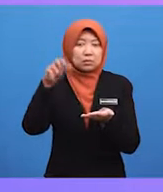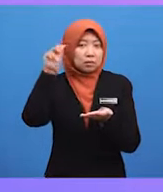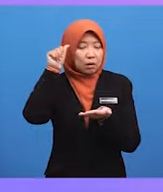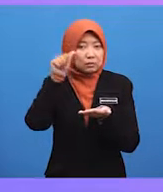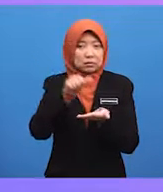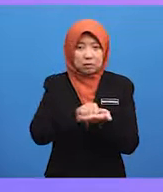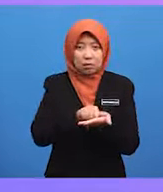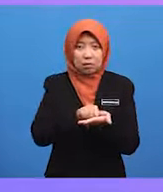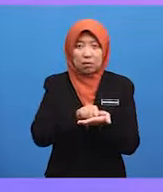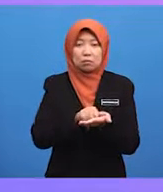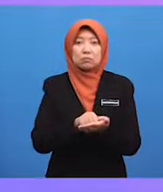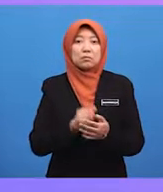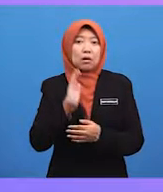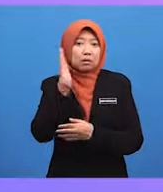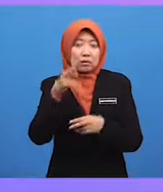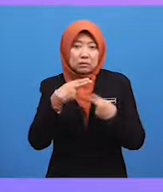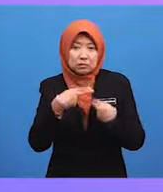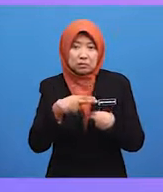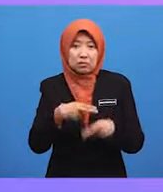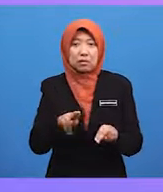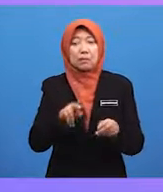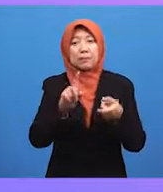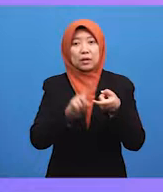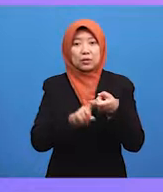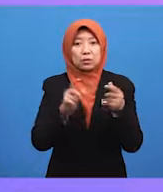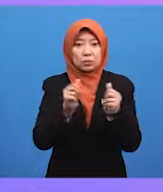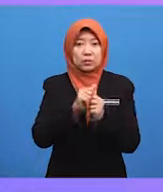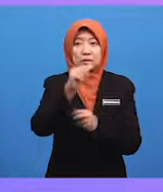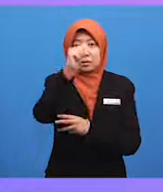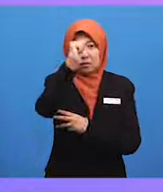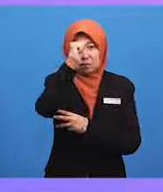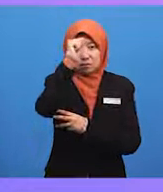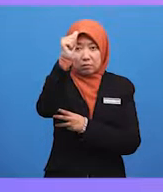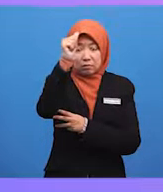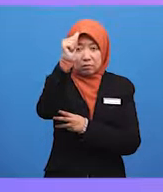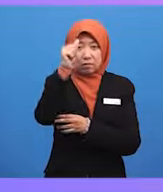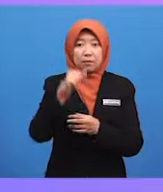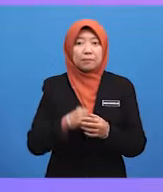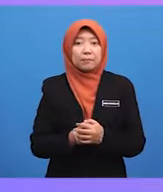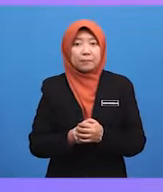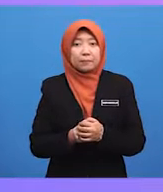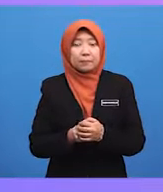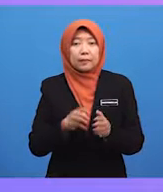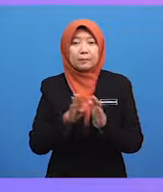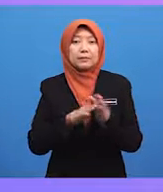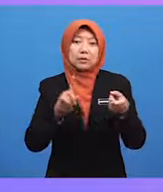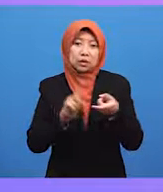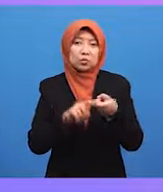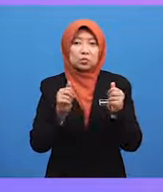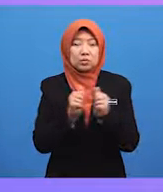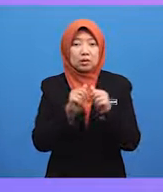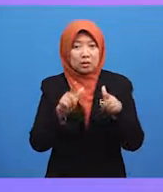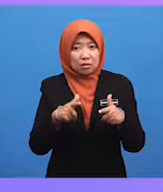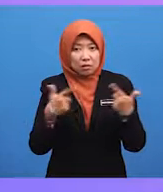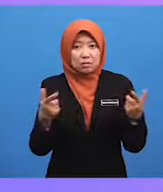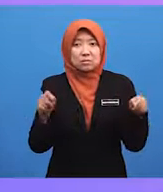akidah. Pelakunya akan hilang pergantungan dengan Allah. Sebaliknya, bergantung kepada yang